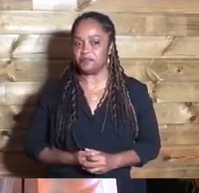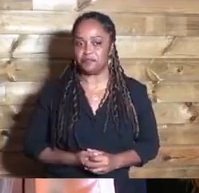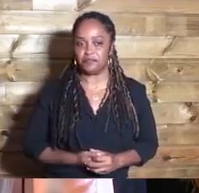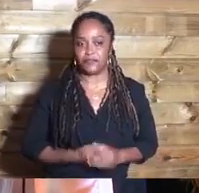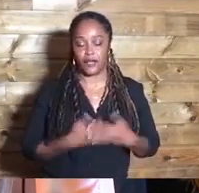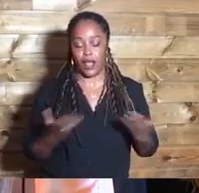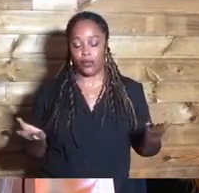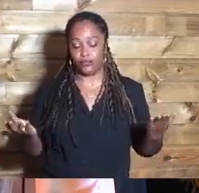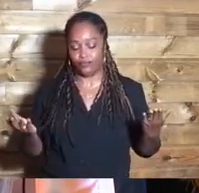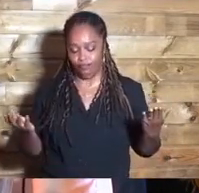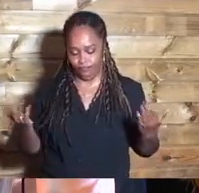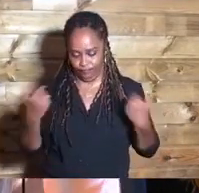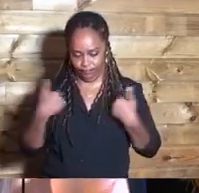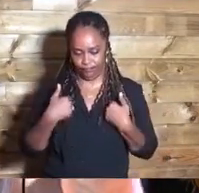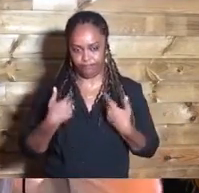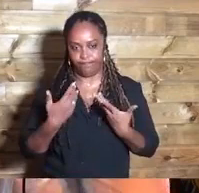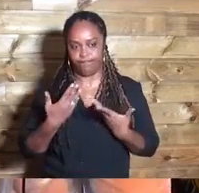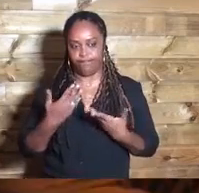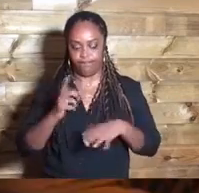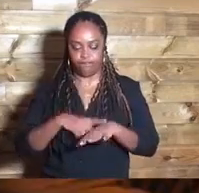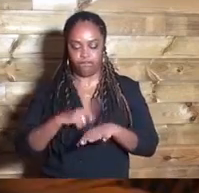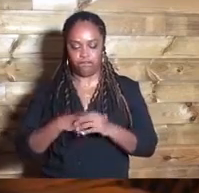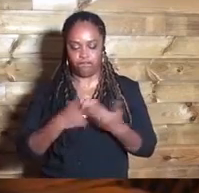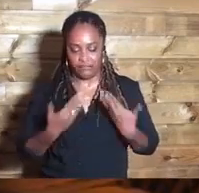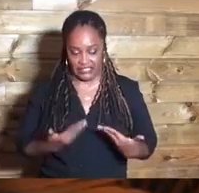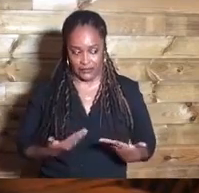moi, en cas dit, à l'heure actuelle,